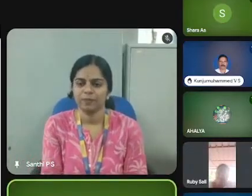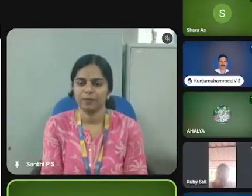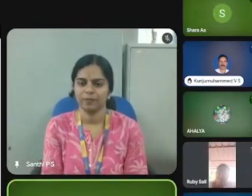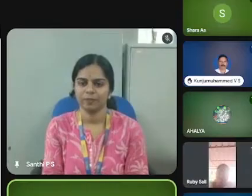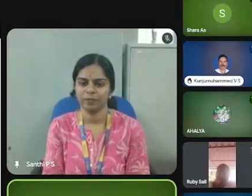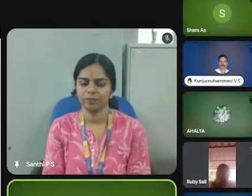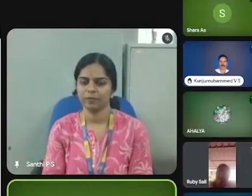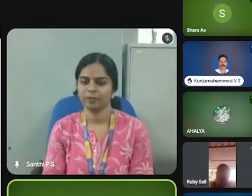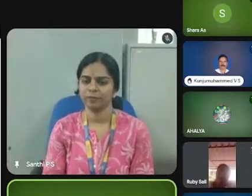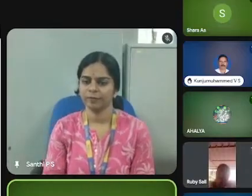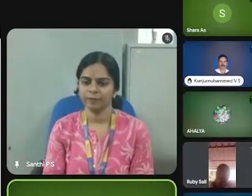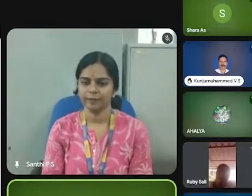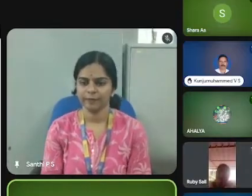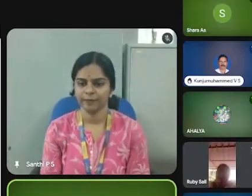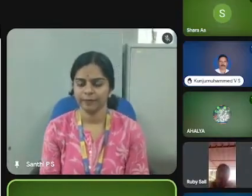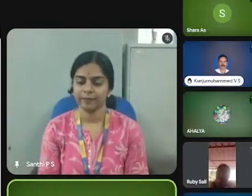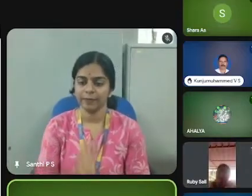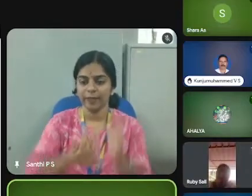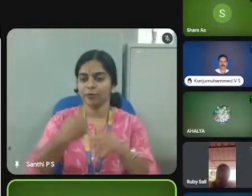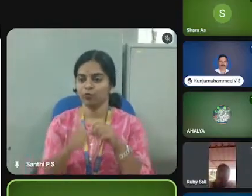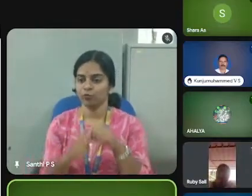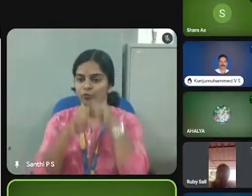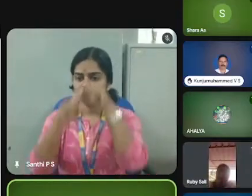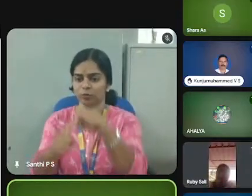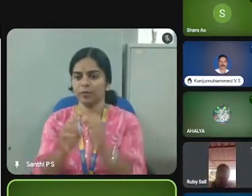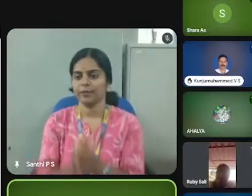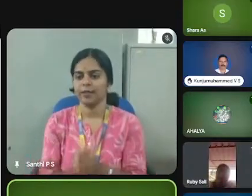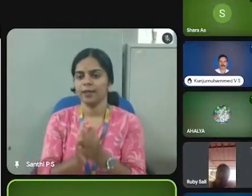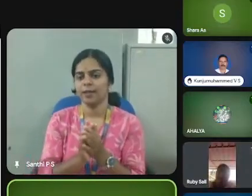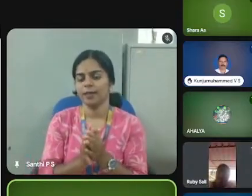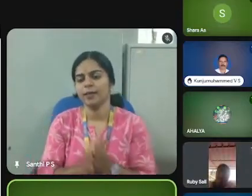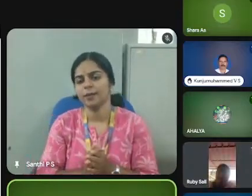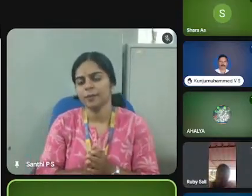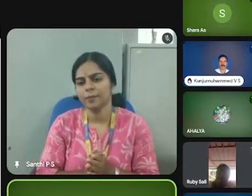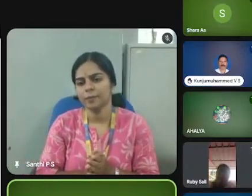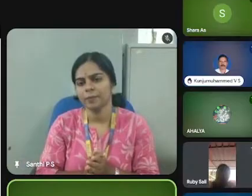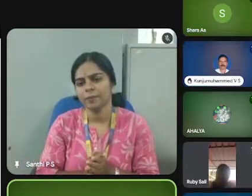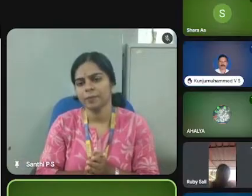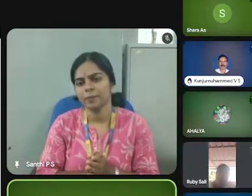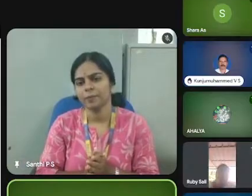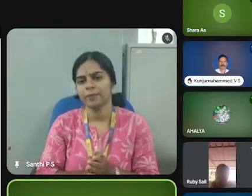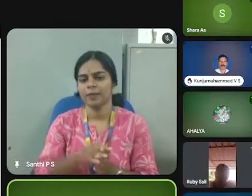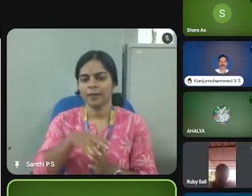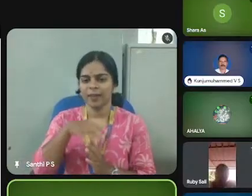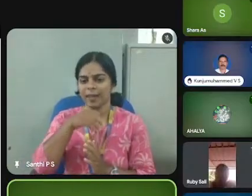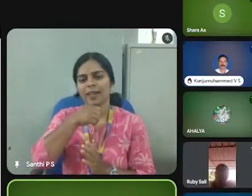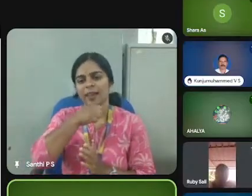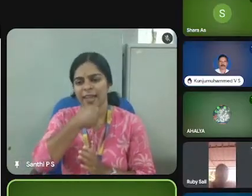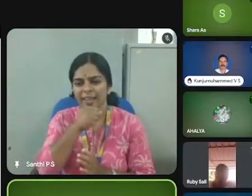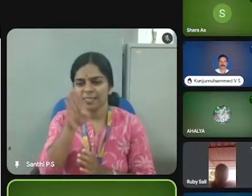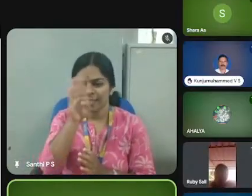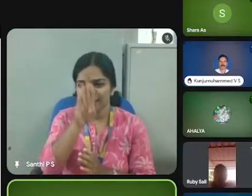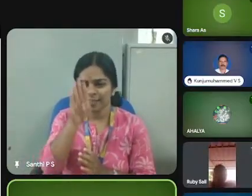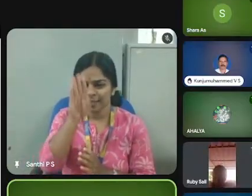അടുത്തൊരു ചോദ്യം, ഹൗ കെൻ ഐ ഇംപ്രൂവ് my 9-year-old child's handwriting skills. He